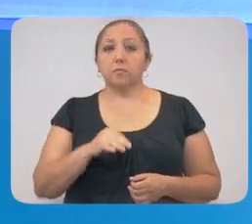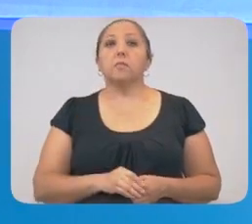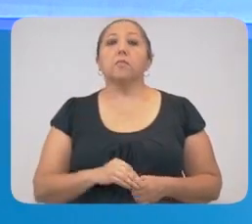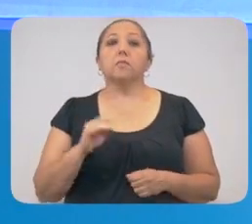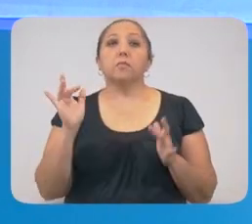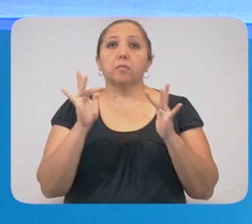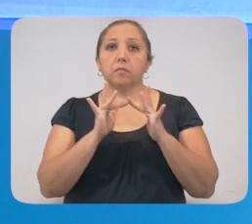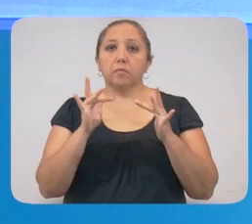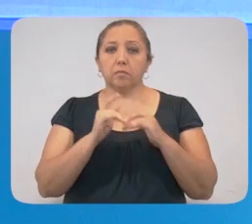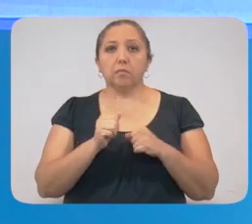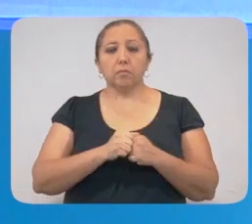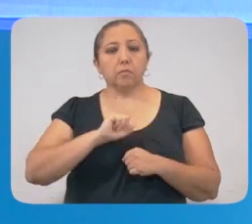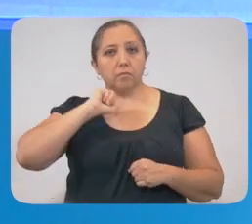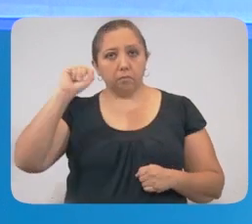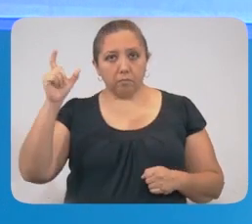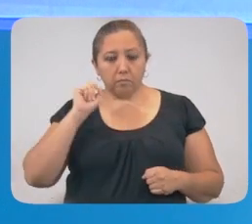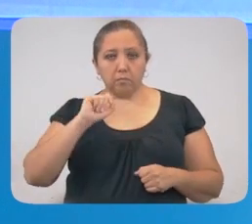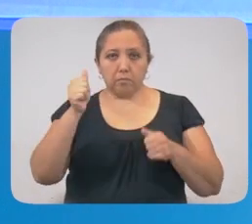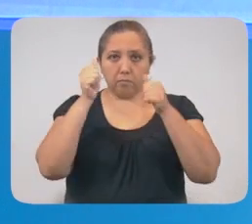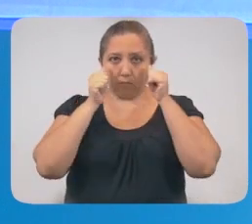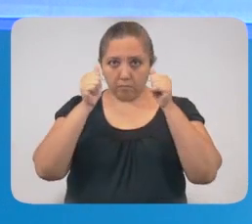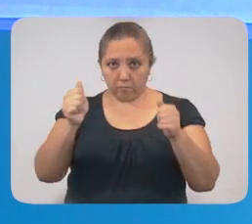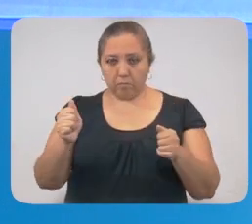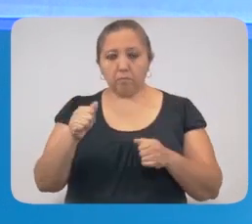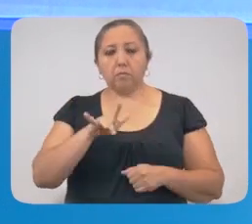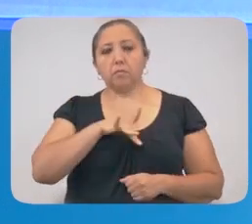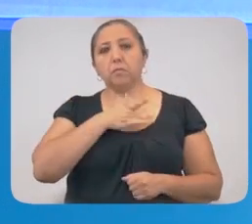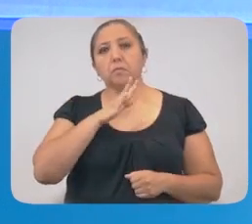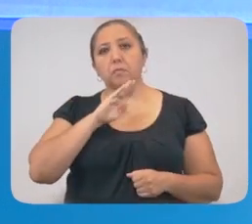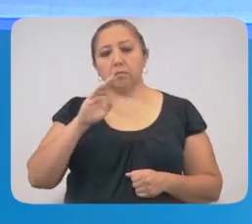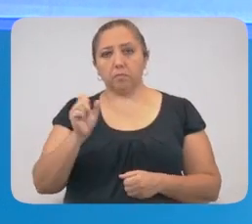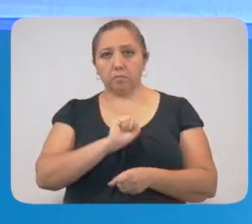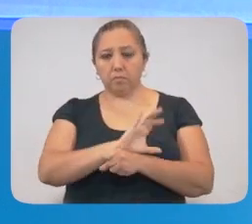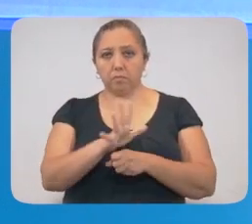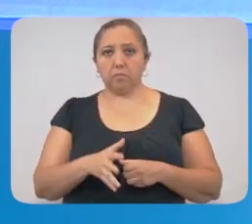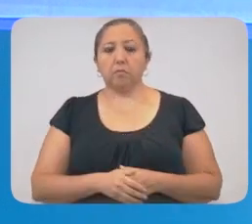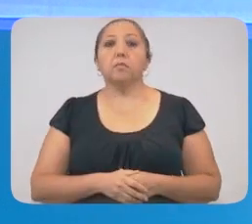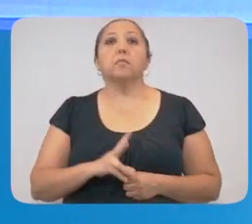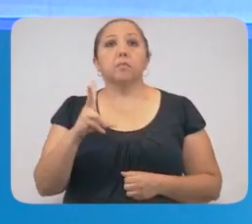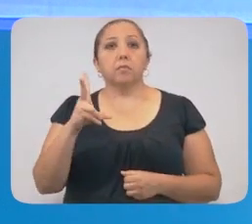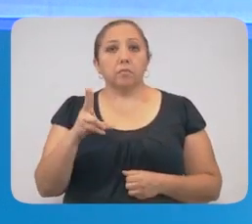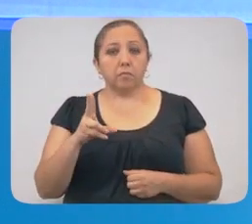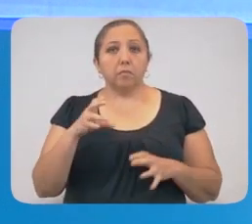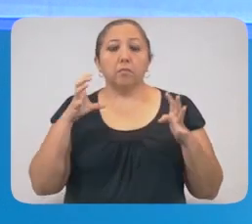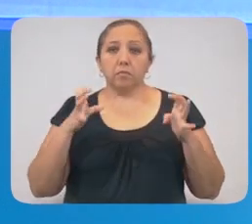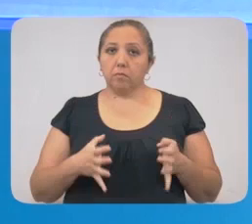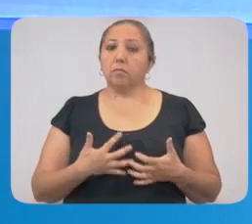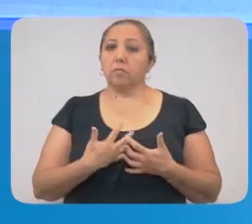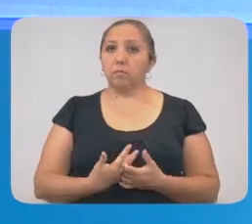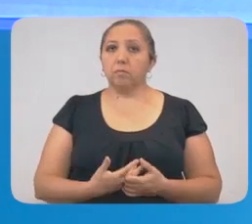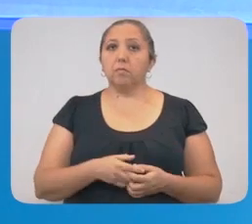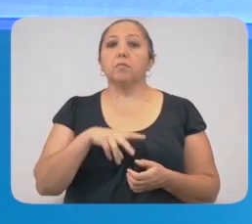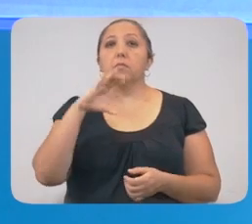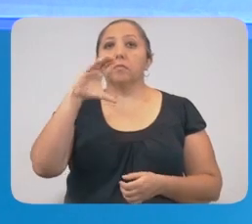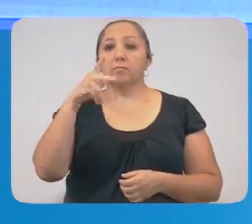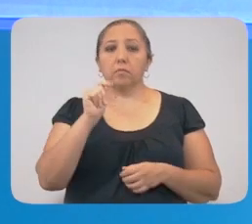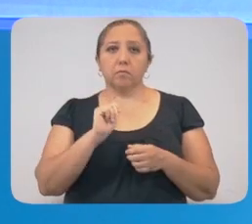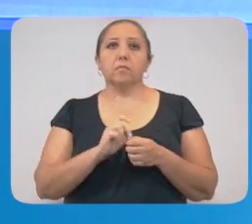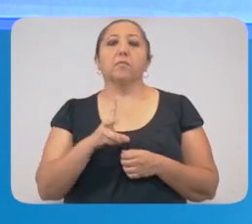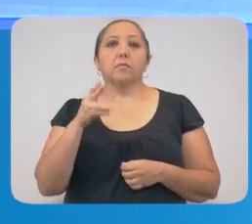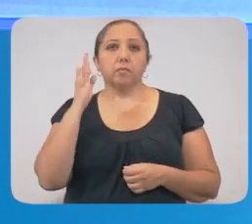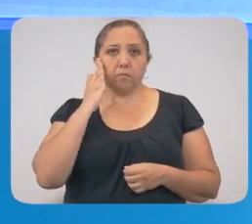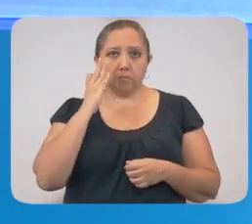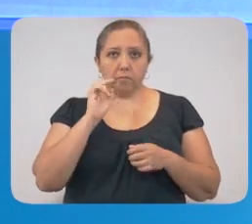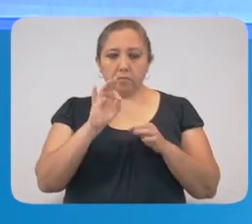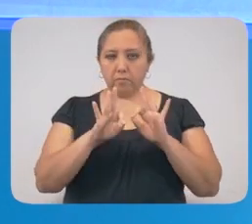Shma bolil, yetel kupahtal uyensal, ti telefono, iPhone, yetel tablet, yetel kabet yantiop, uchikul sistema Android.